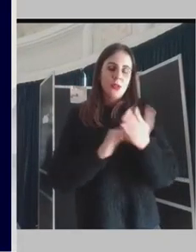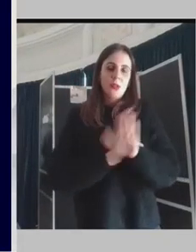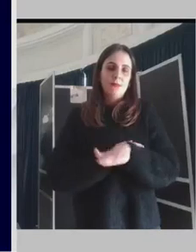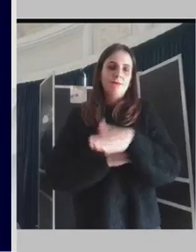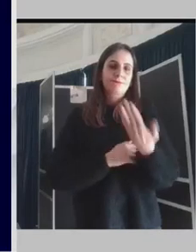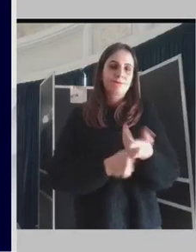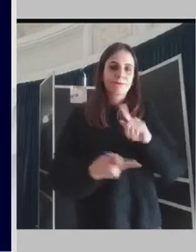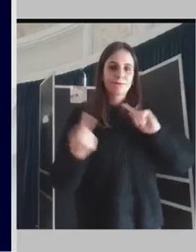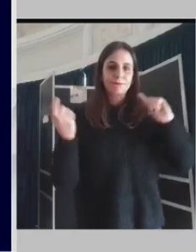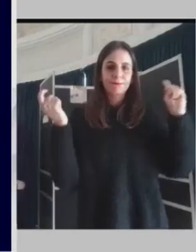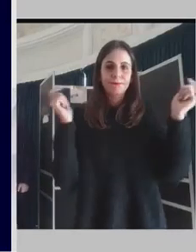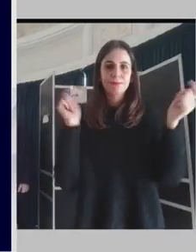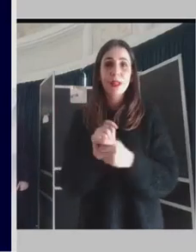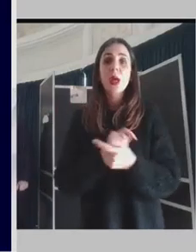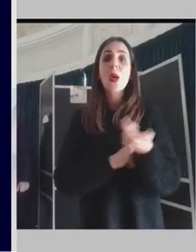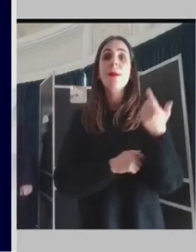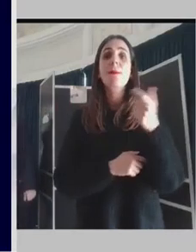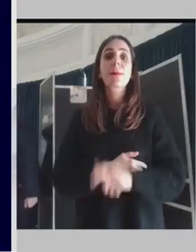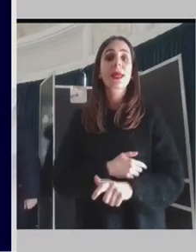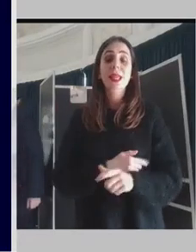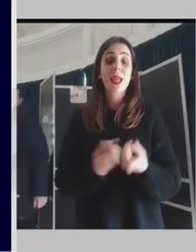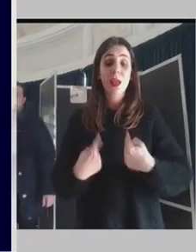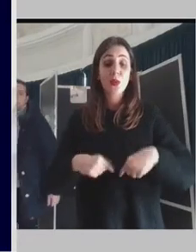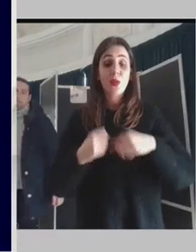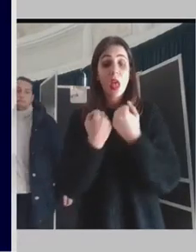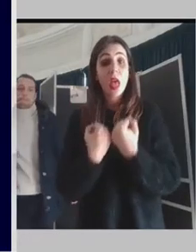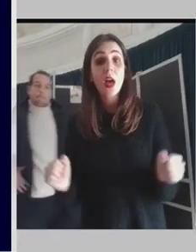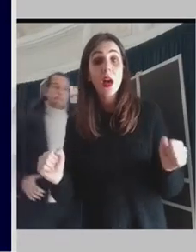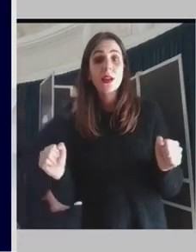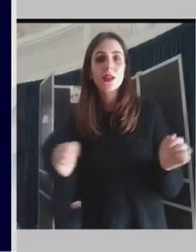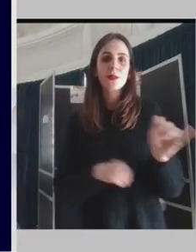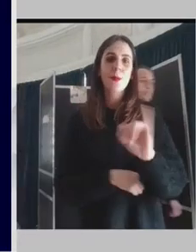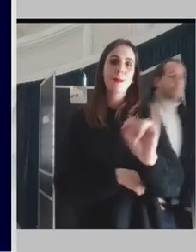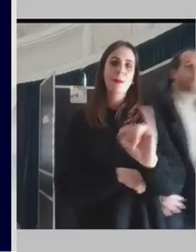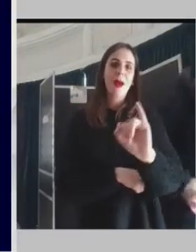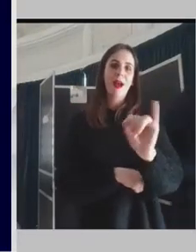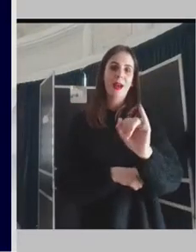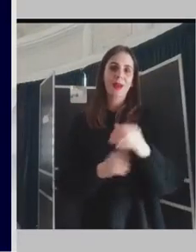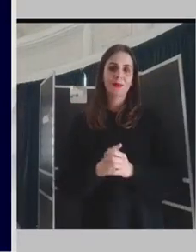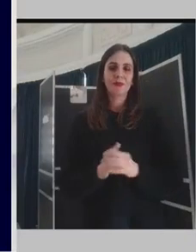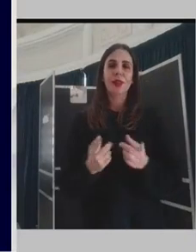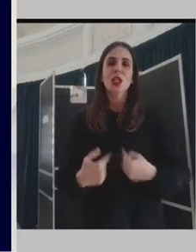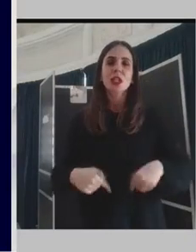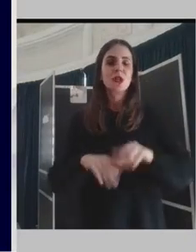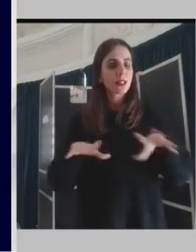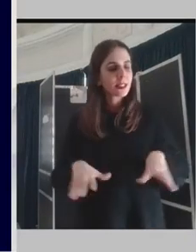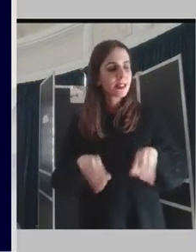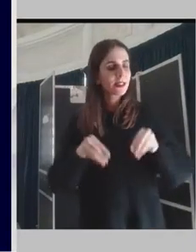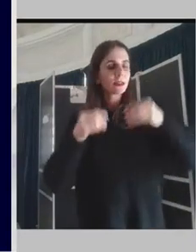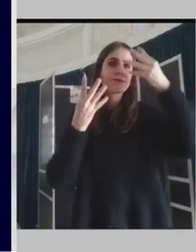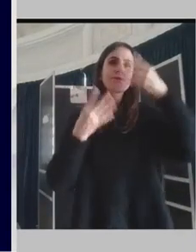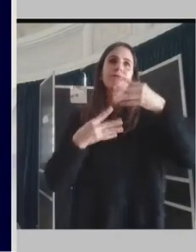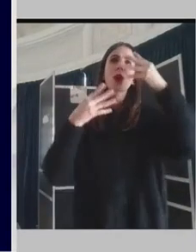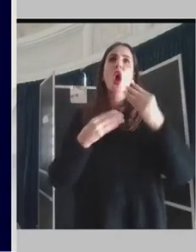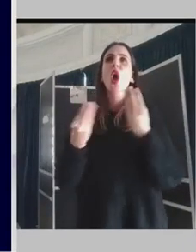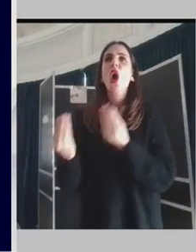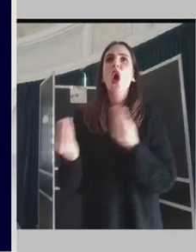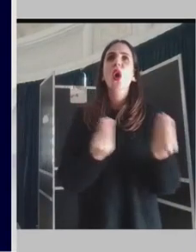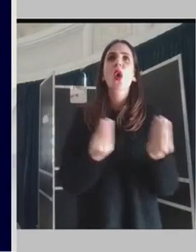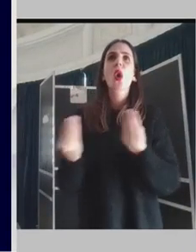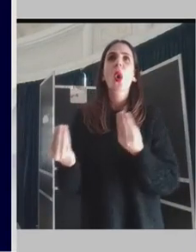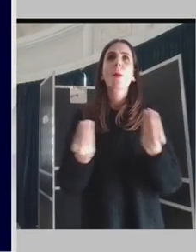appunto che non ci si è arresi, si è pensato a come fare a